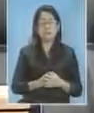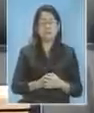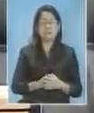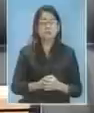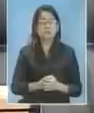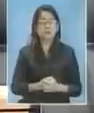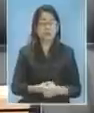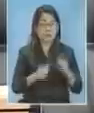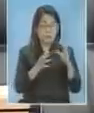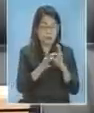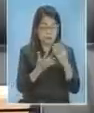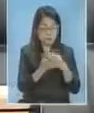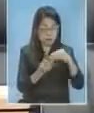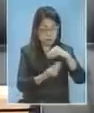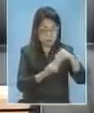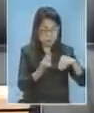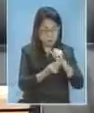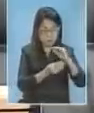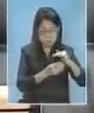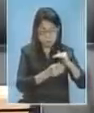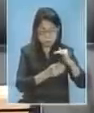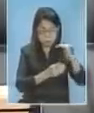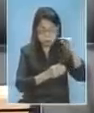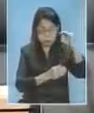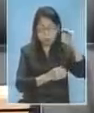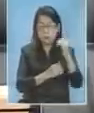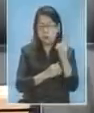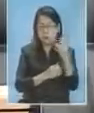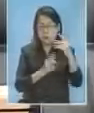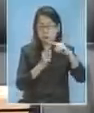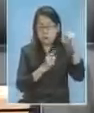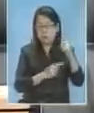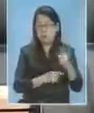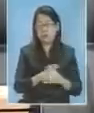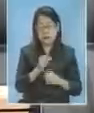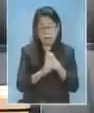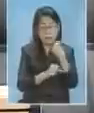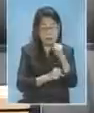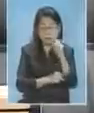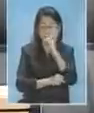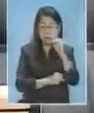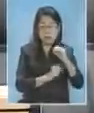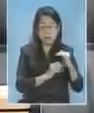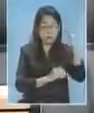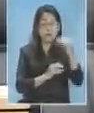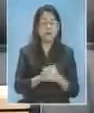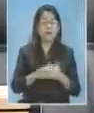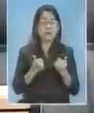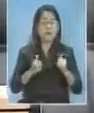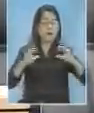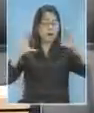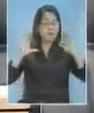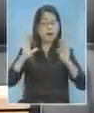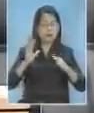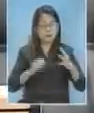ทำให้การเติบโตทางเศรษฐกิจขยายตัวสูงที่สุดเป็นประวัติการในรอบทศวรรษแต่เมื่อรัฐบาลเข้ามาเดือนสิงหาค